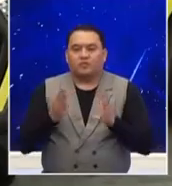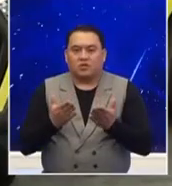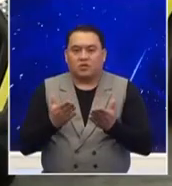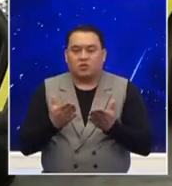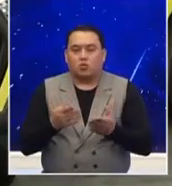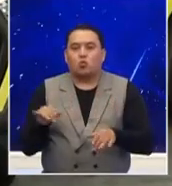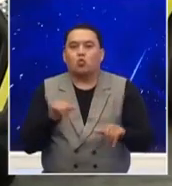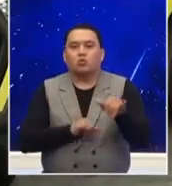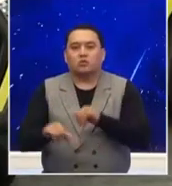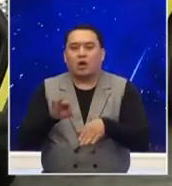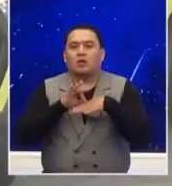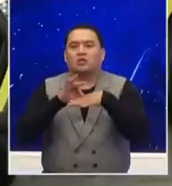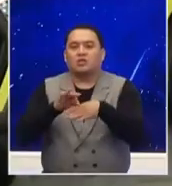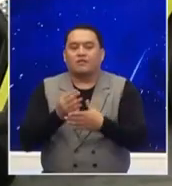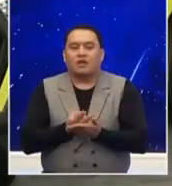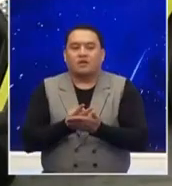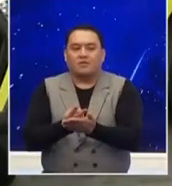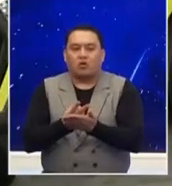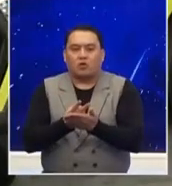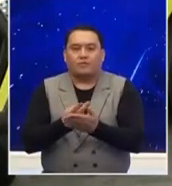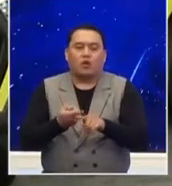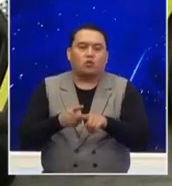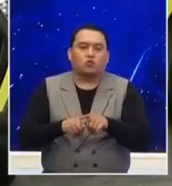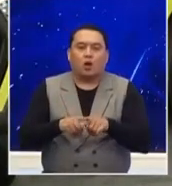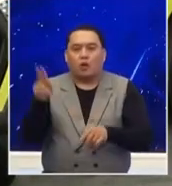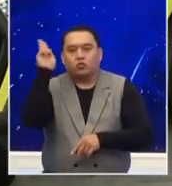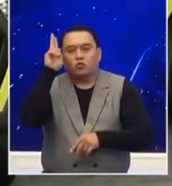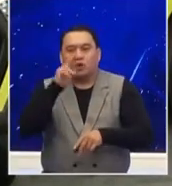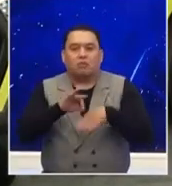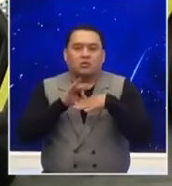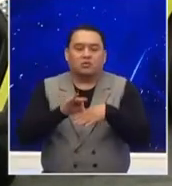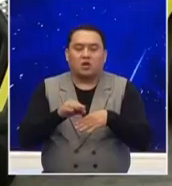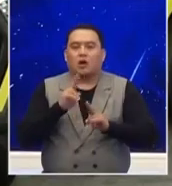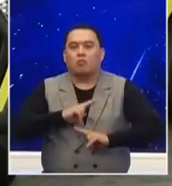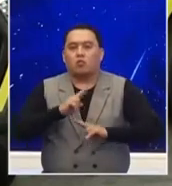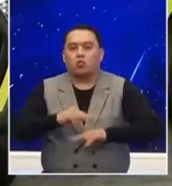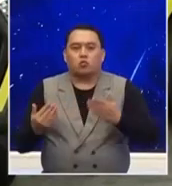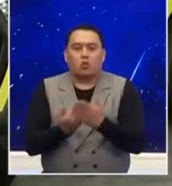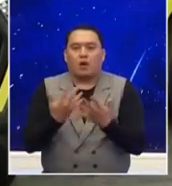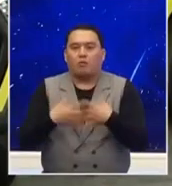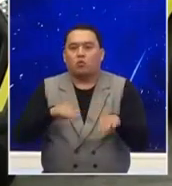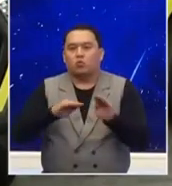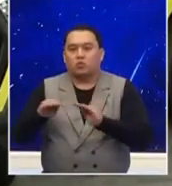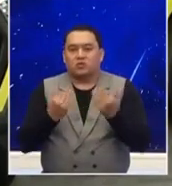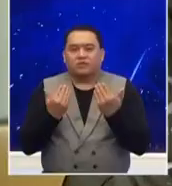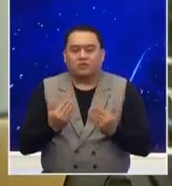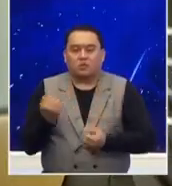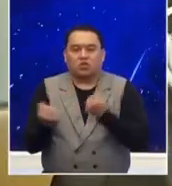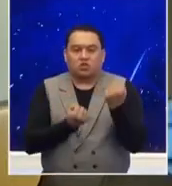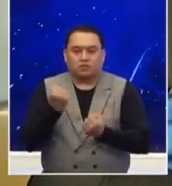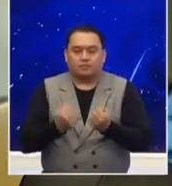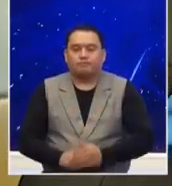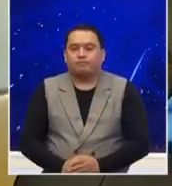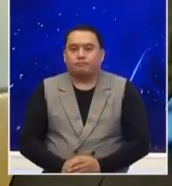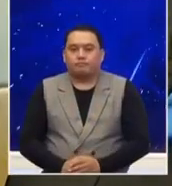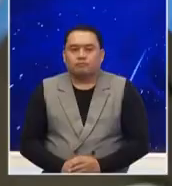куда доставлять данного пациента. Весь медицинский персонал прошел обучение работы с новейшим оборудованием на данных машинах.